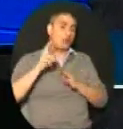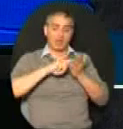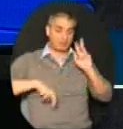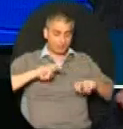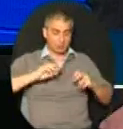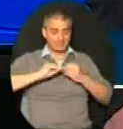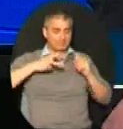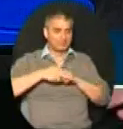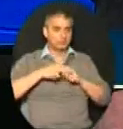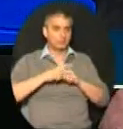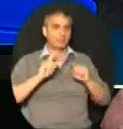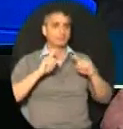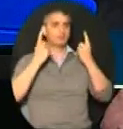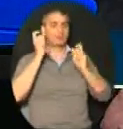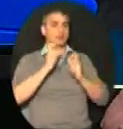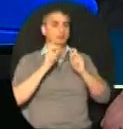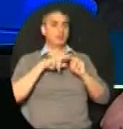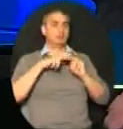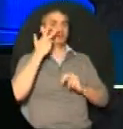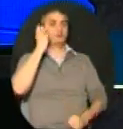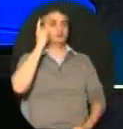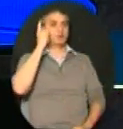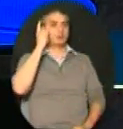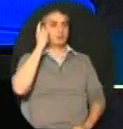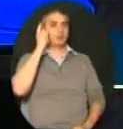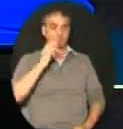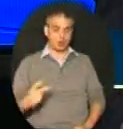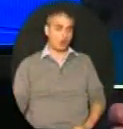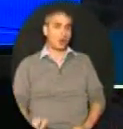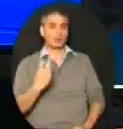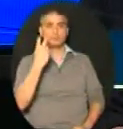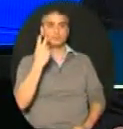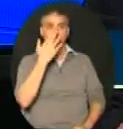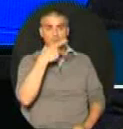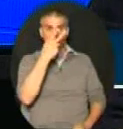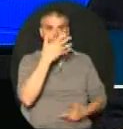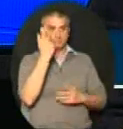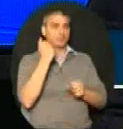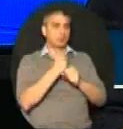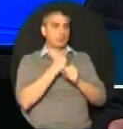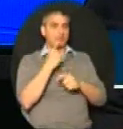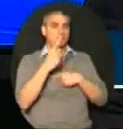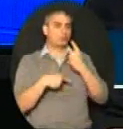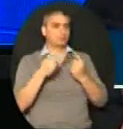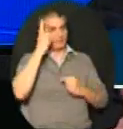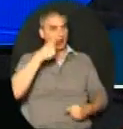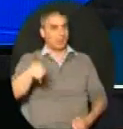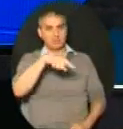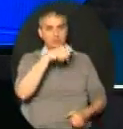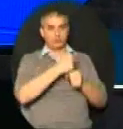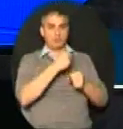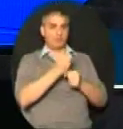ההתפטרויות והקיצוצים, פתאום אנשים אחרי 30 שנה עולים מהמרתפים, ומסתבר שהם עובדים שם כל השנים, רק שלא ידעו